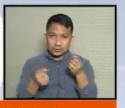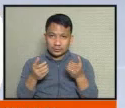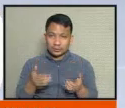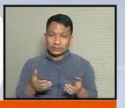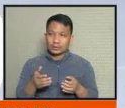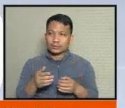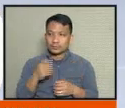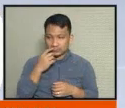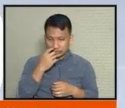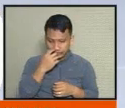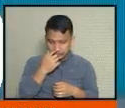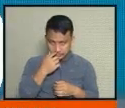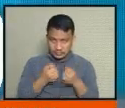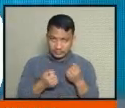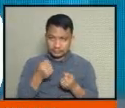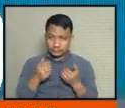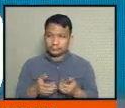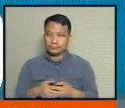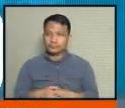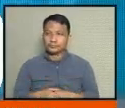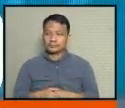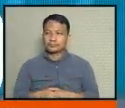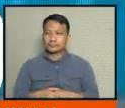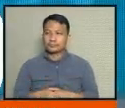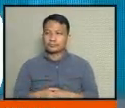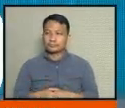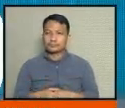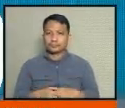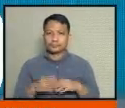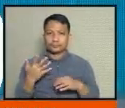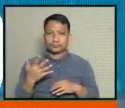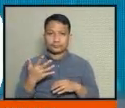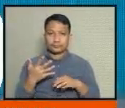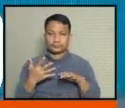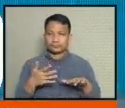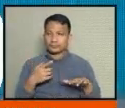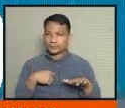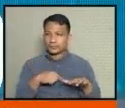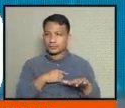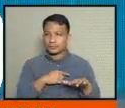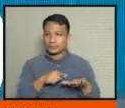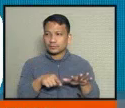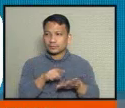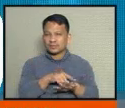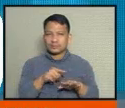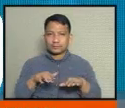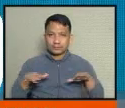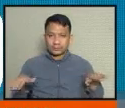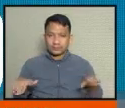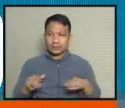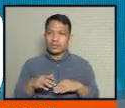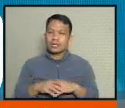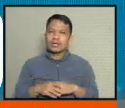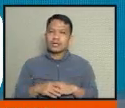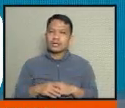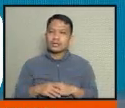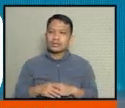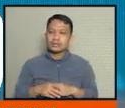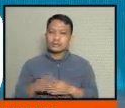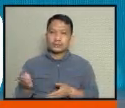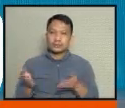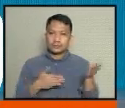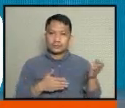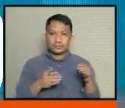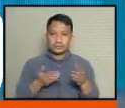yung driver ko na anak. Apat na po, panlima na ako. Tapos yung maliliit ko po, natid ko na